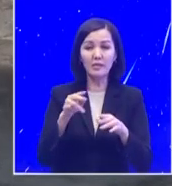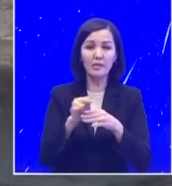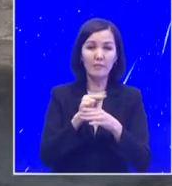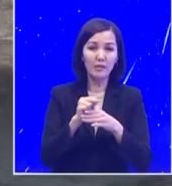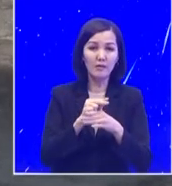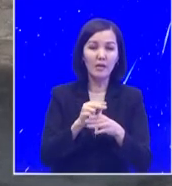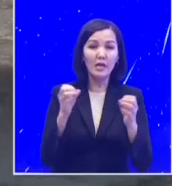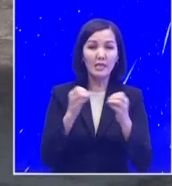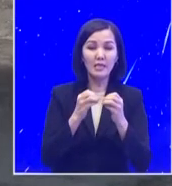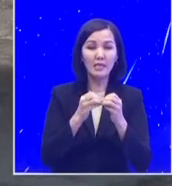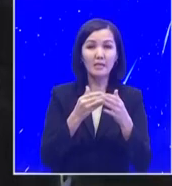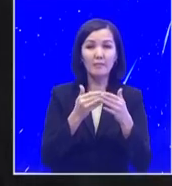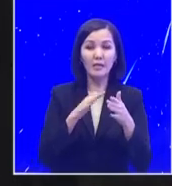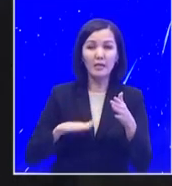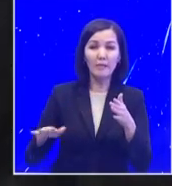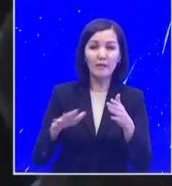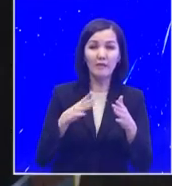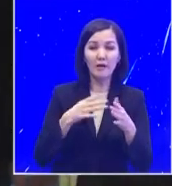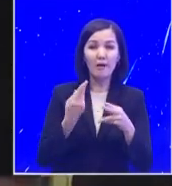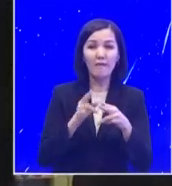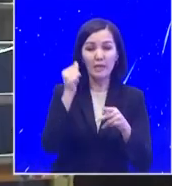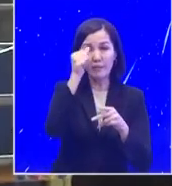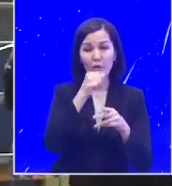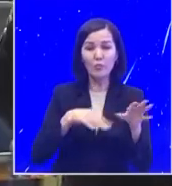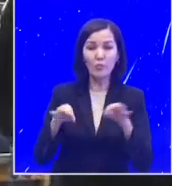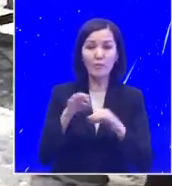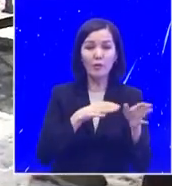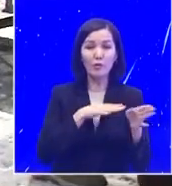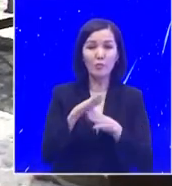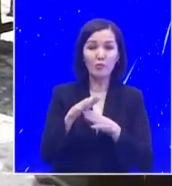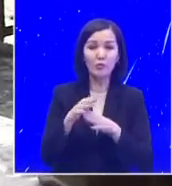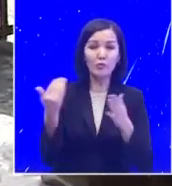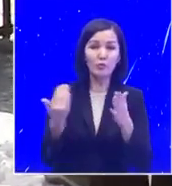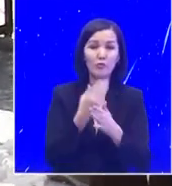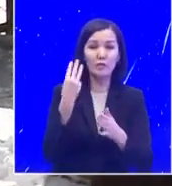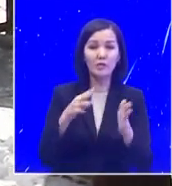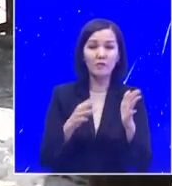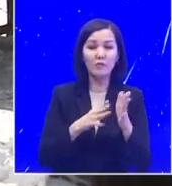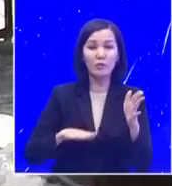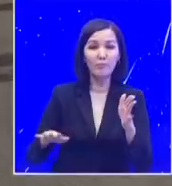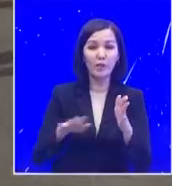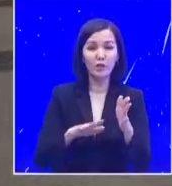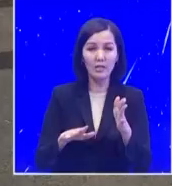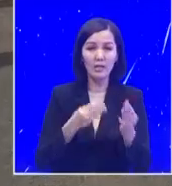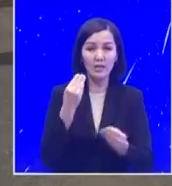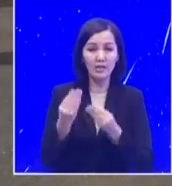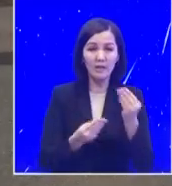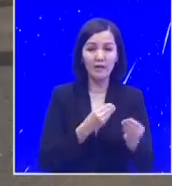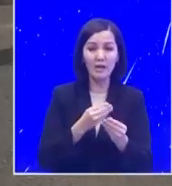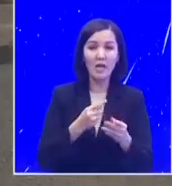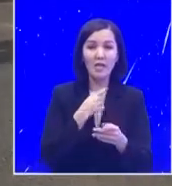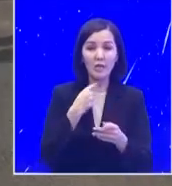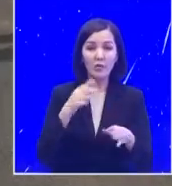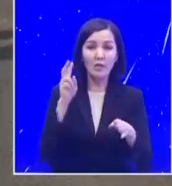отремонтировано еще 10 придомовых территорий. В текущем году по проекту будут полностью обновлены 38 площадок. Во время объезда Талдыкургана